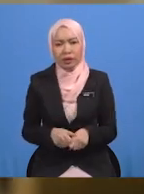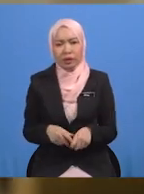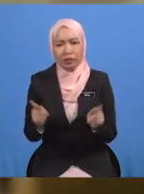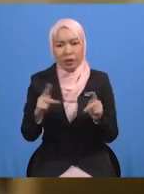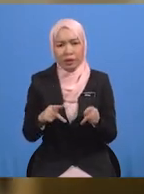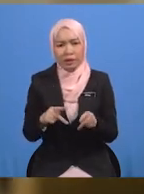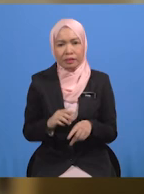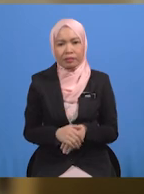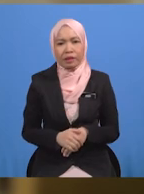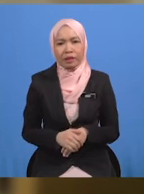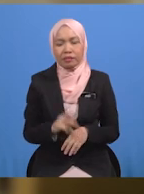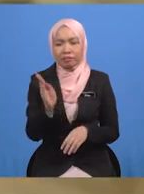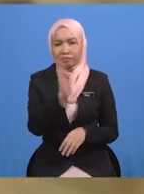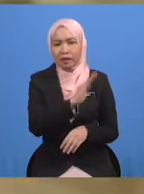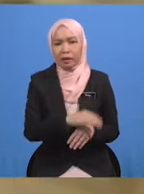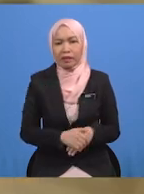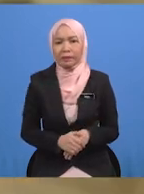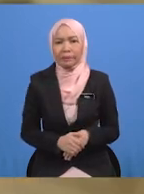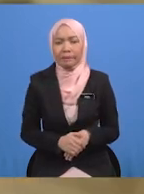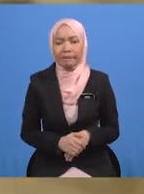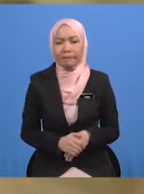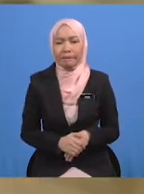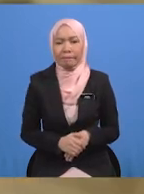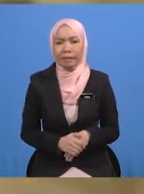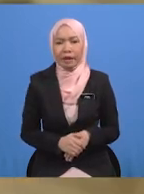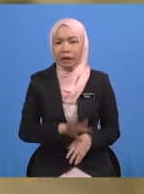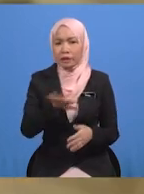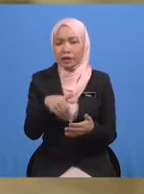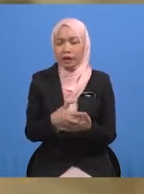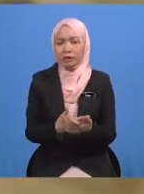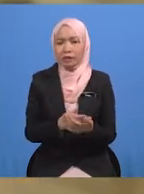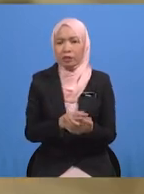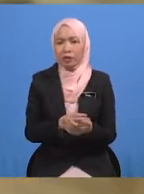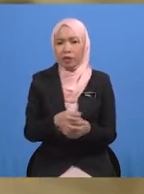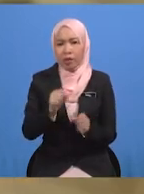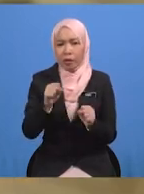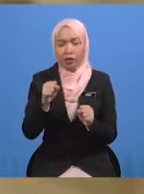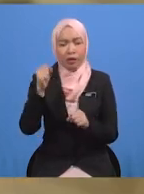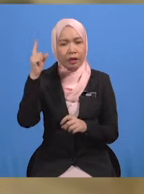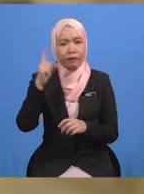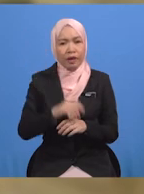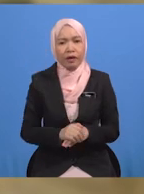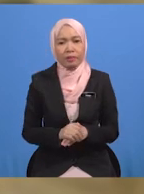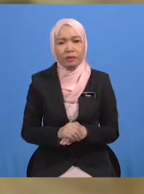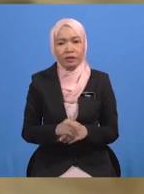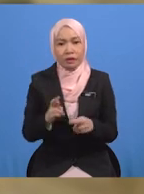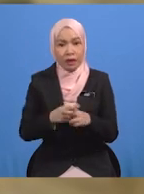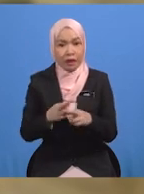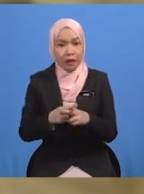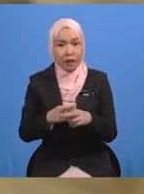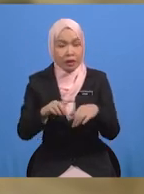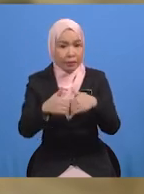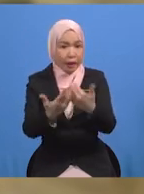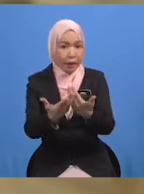Cikgu harap para pelajar semua memahami secara ringkas situasi yang berlaku dalam Kerajaan